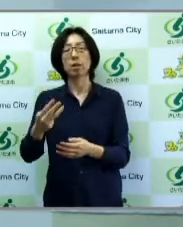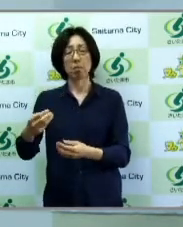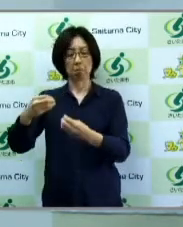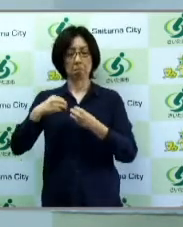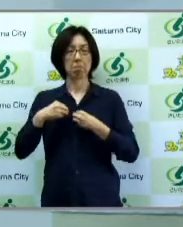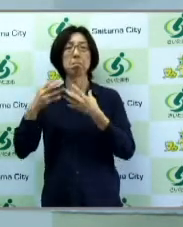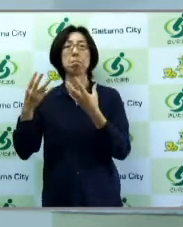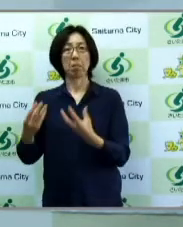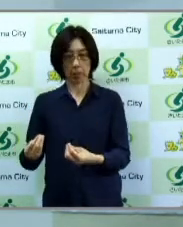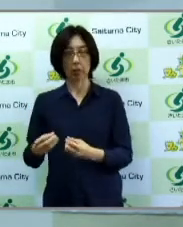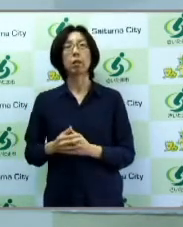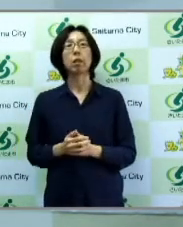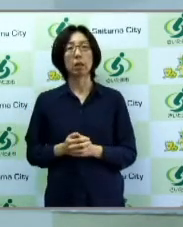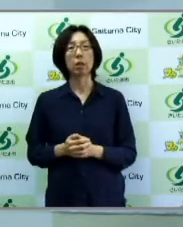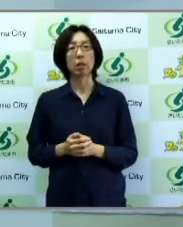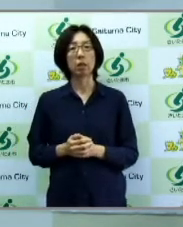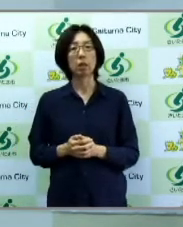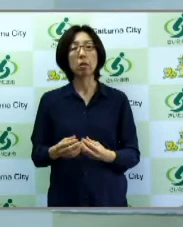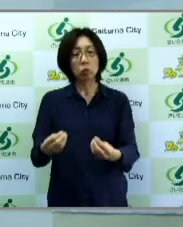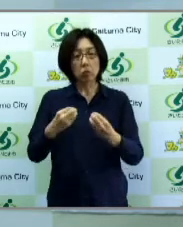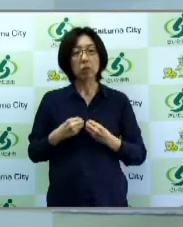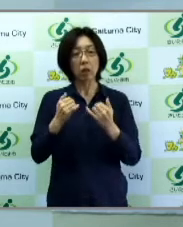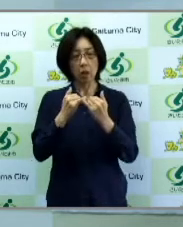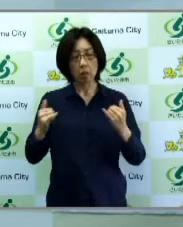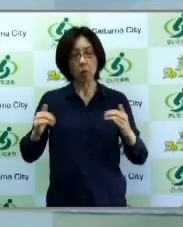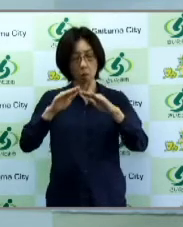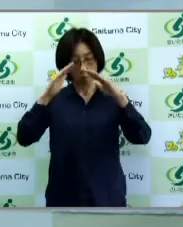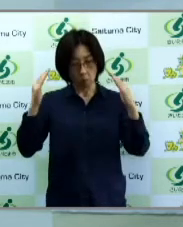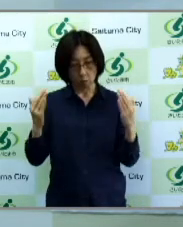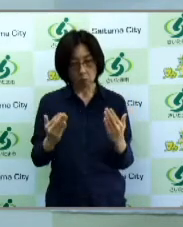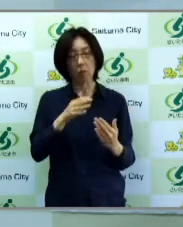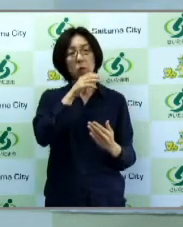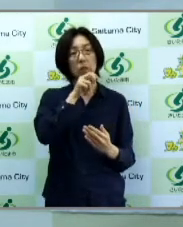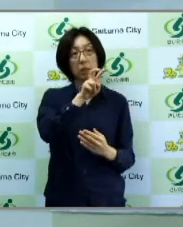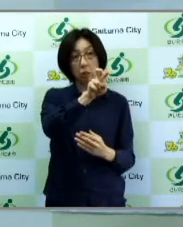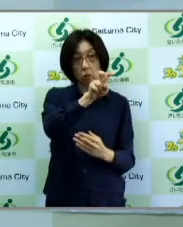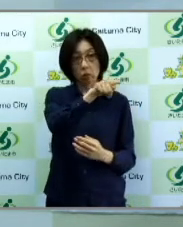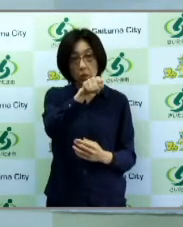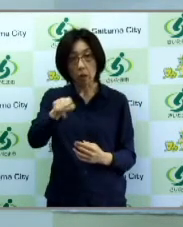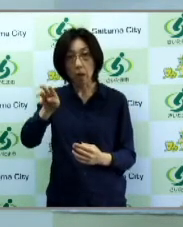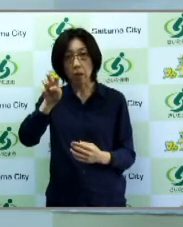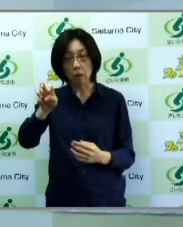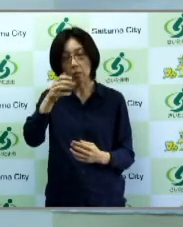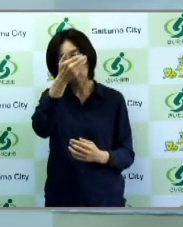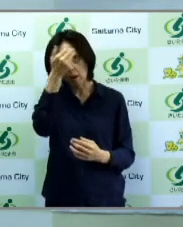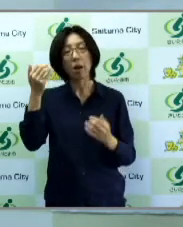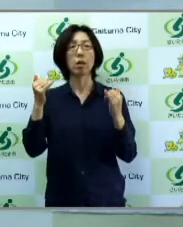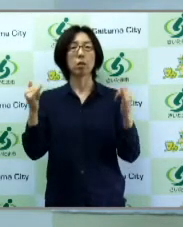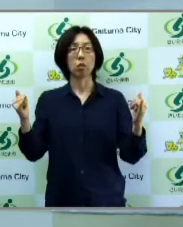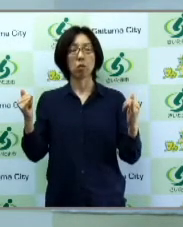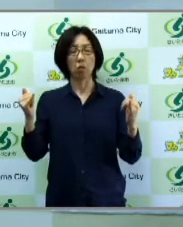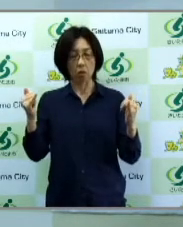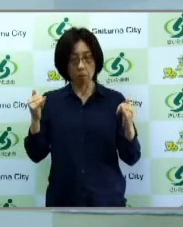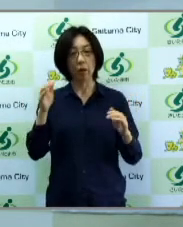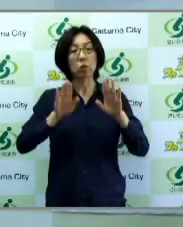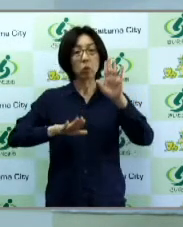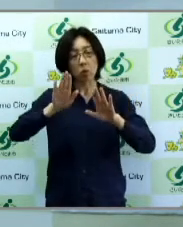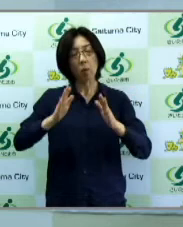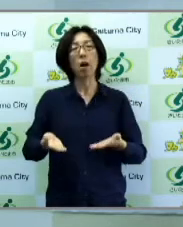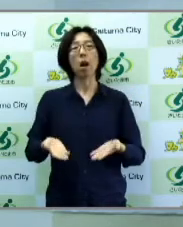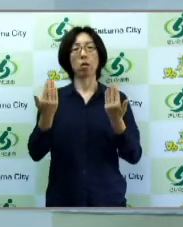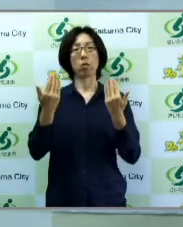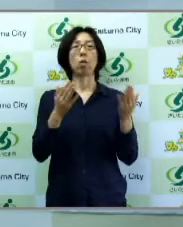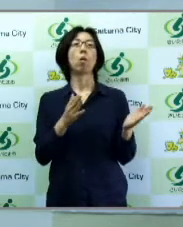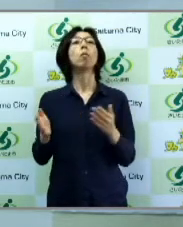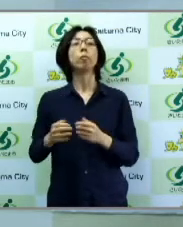陽性者のほとんどが20代から30代でありまして、いずれも軽症でございます。このような複数のクラスターの発